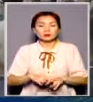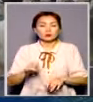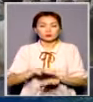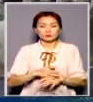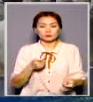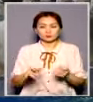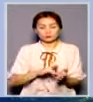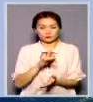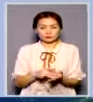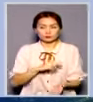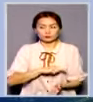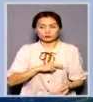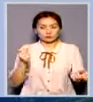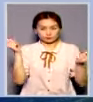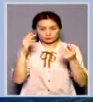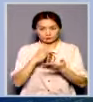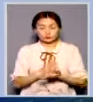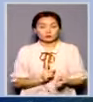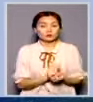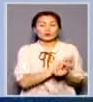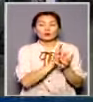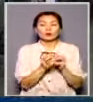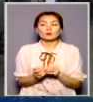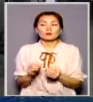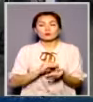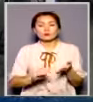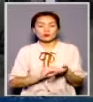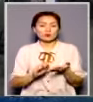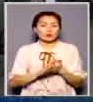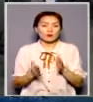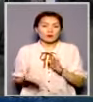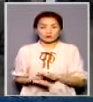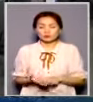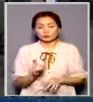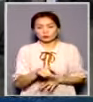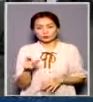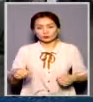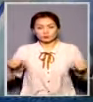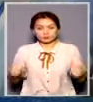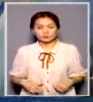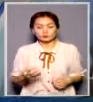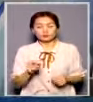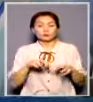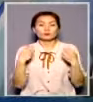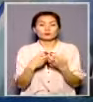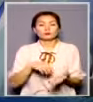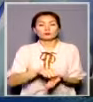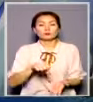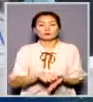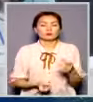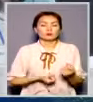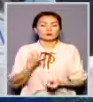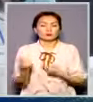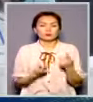мен төрелік орталығының жұмысымен танысты. Кездесу барысында жазбаша келісім бойынша азаматтық құқықтық және коммерциялық қатынастардан